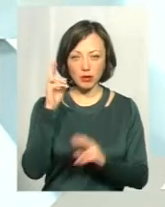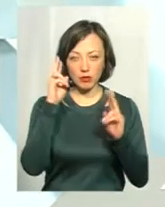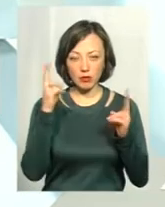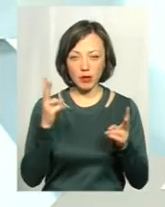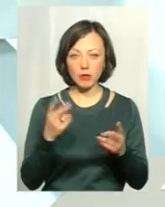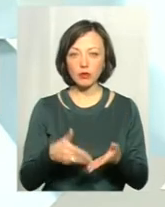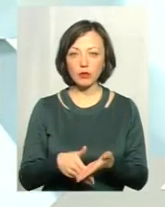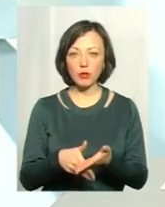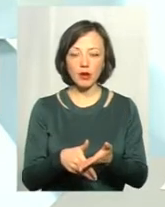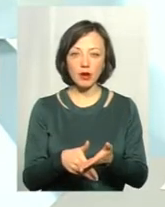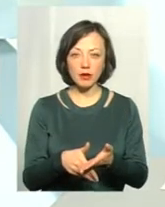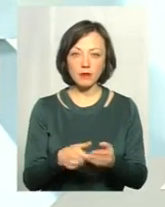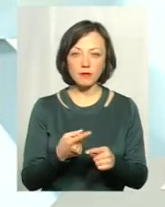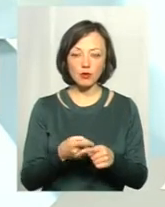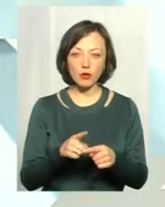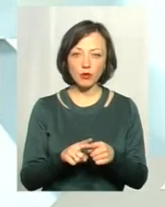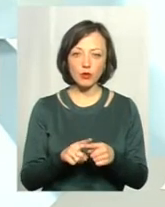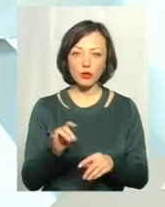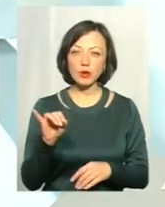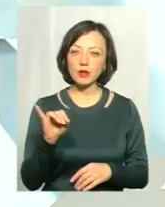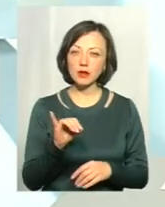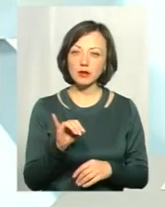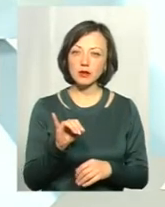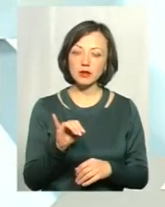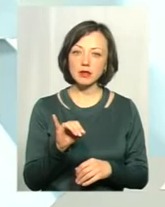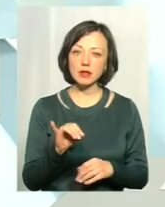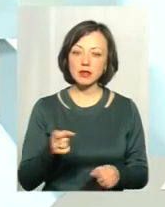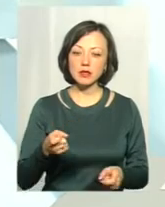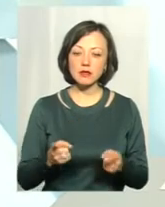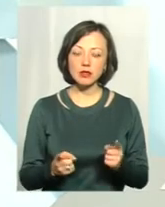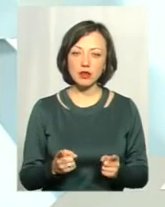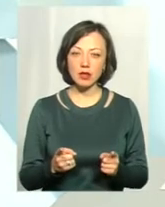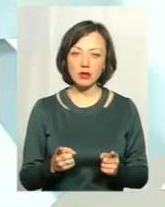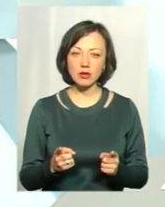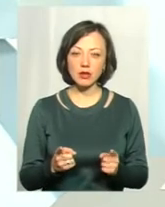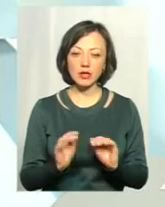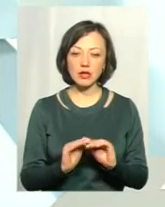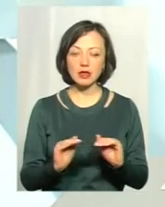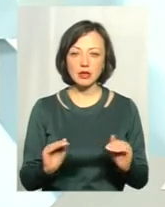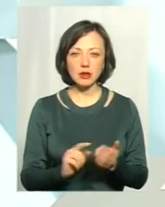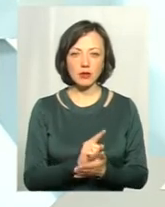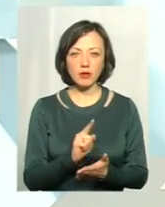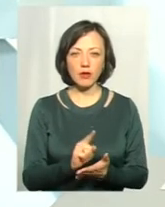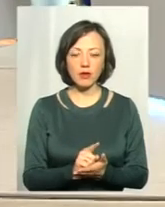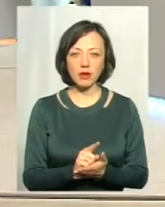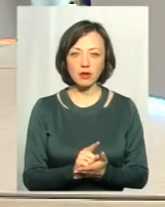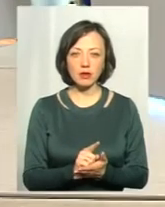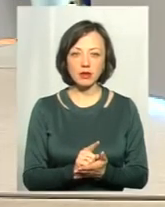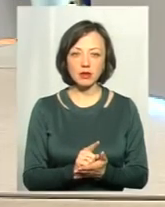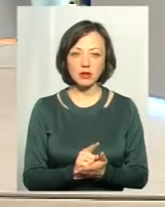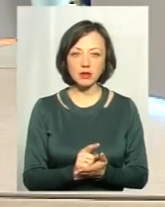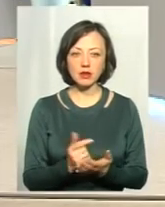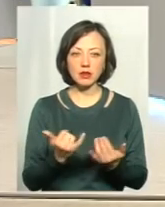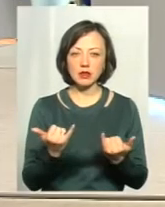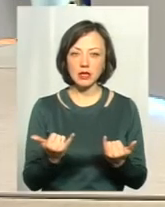ми допомагаємо їй в цьому. І, звичайно, діти повинні, зараз я